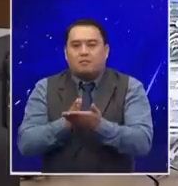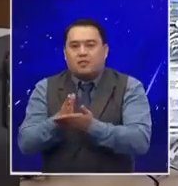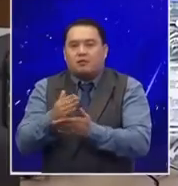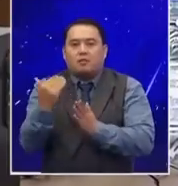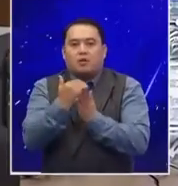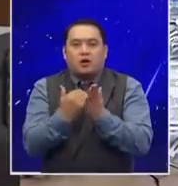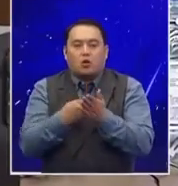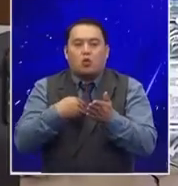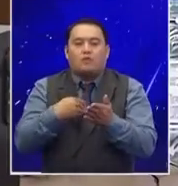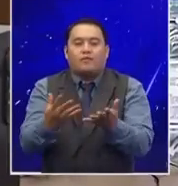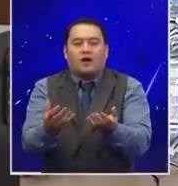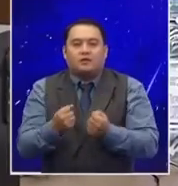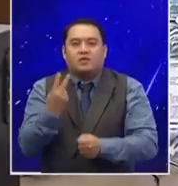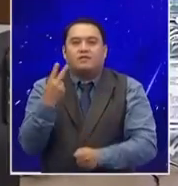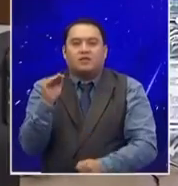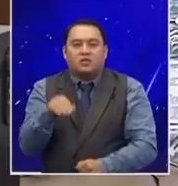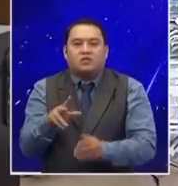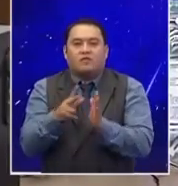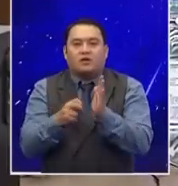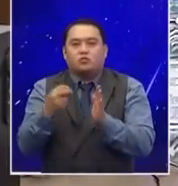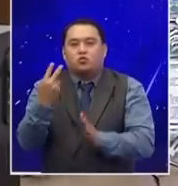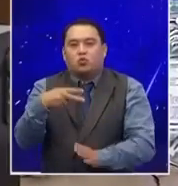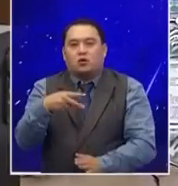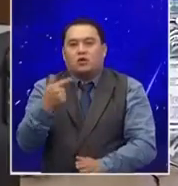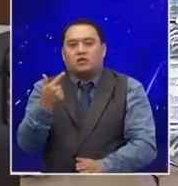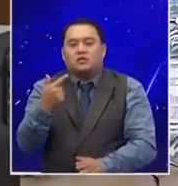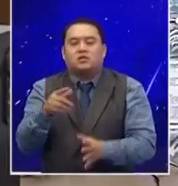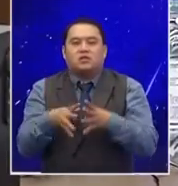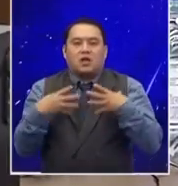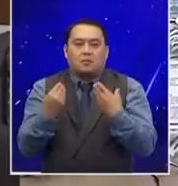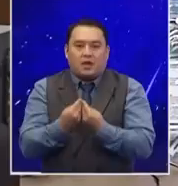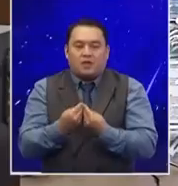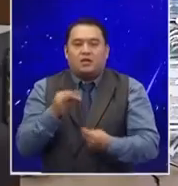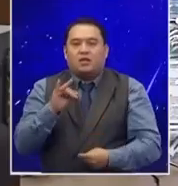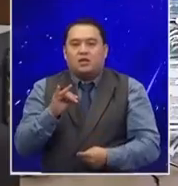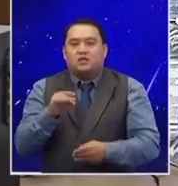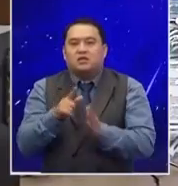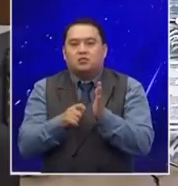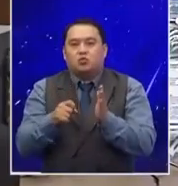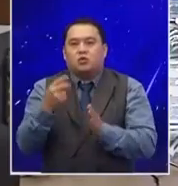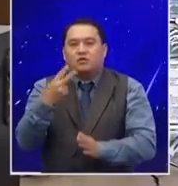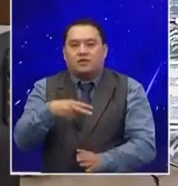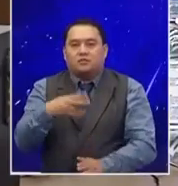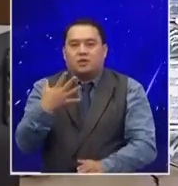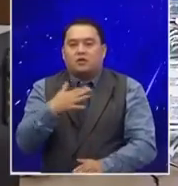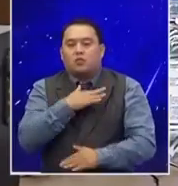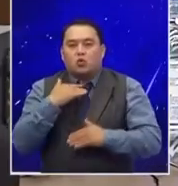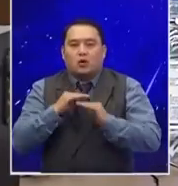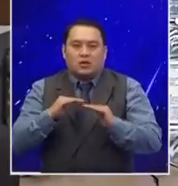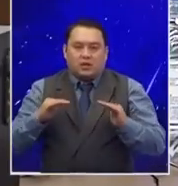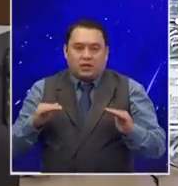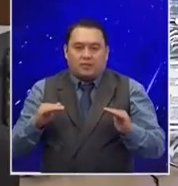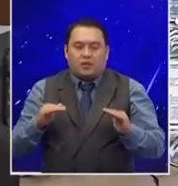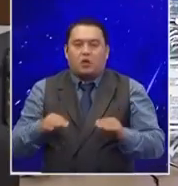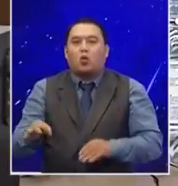жилье приобретут 2843 семьи, в том числе 725 многодетных.